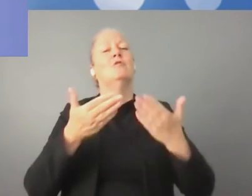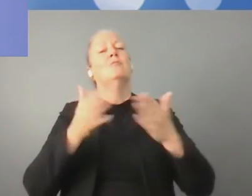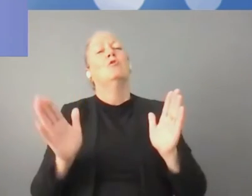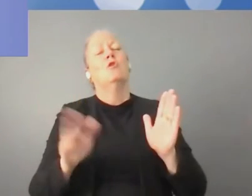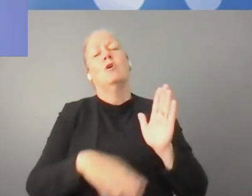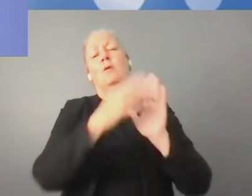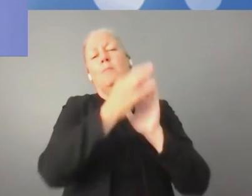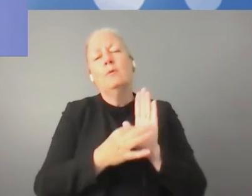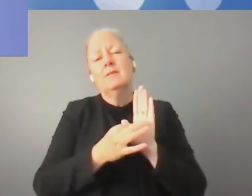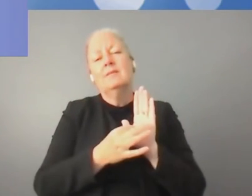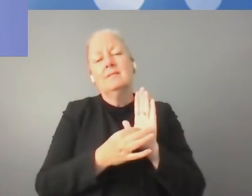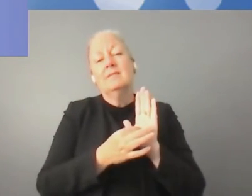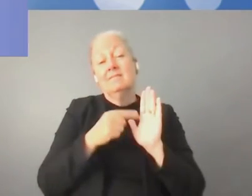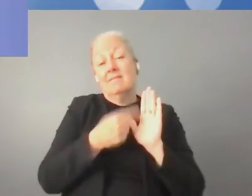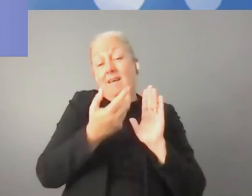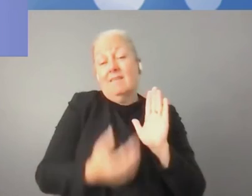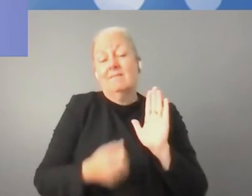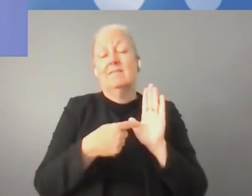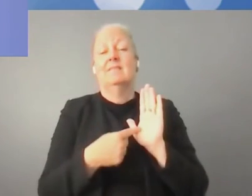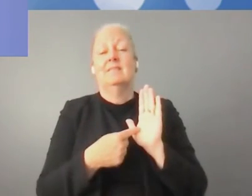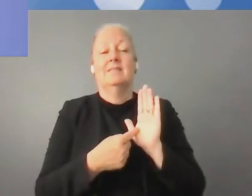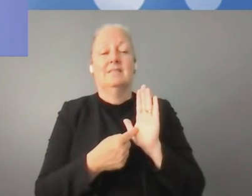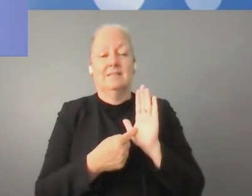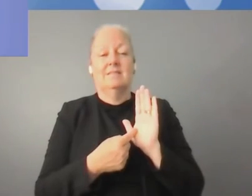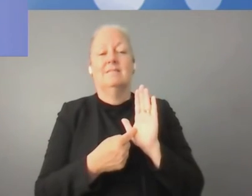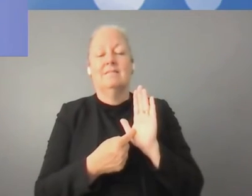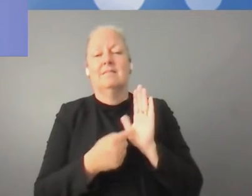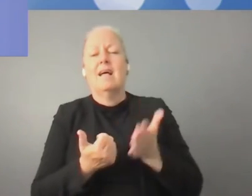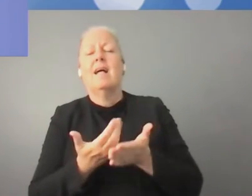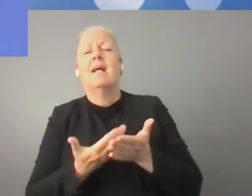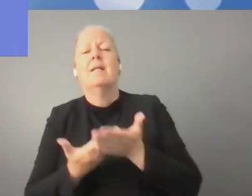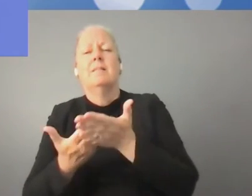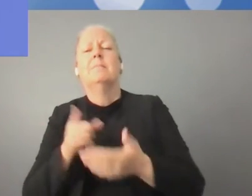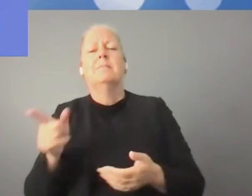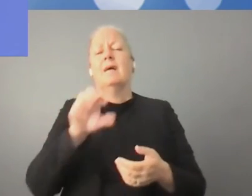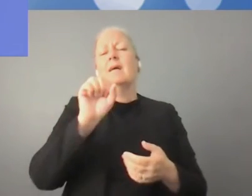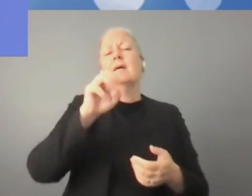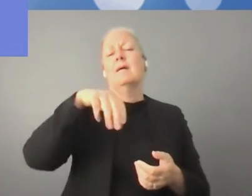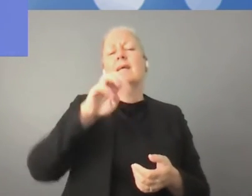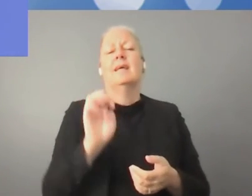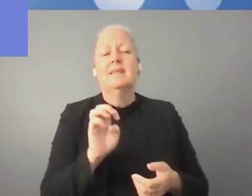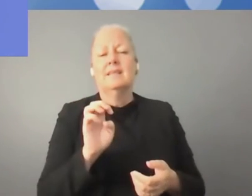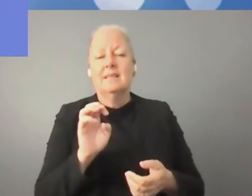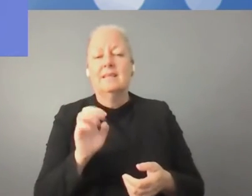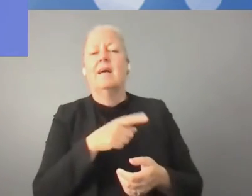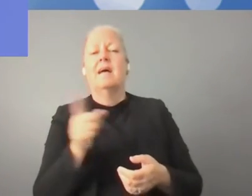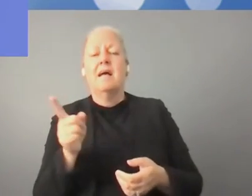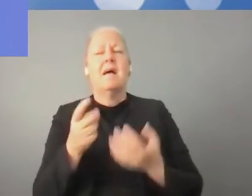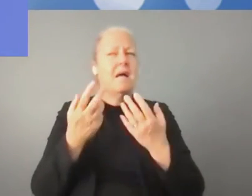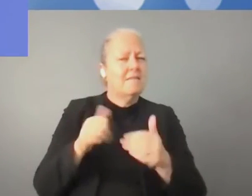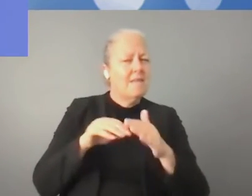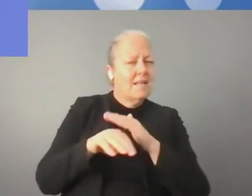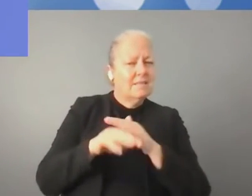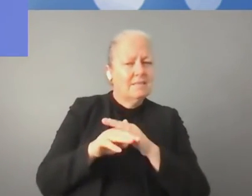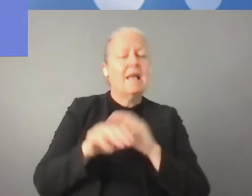в сети, чтобы малые и средние предприятия могли тоже извлечь пользу из цифровой революции